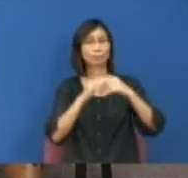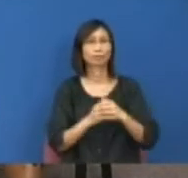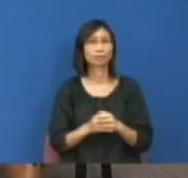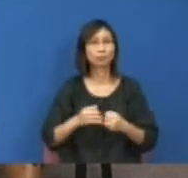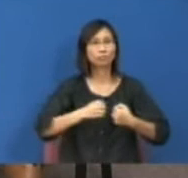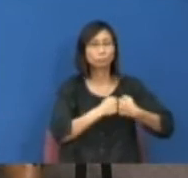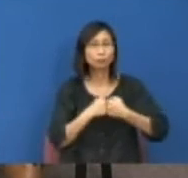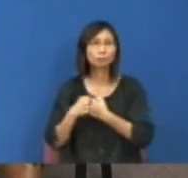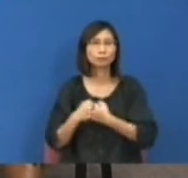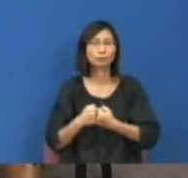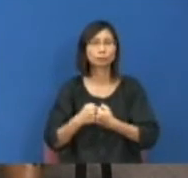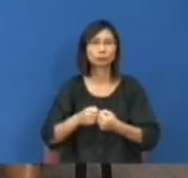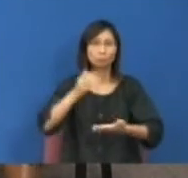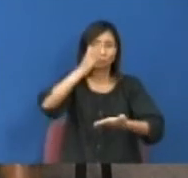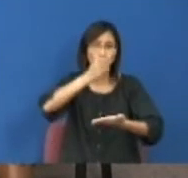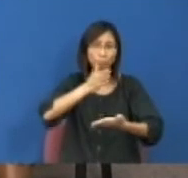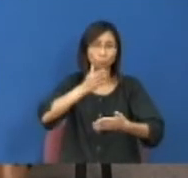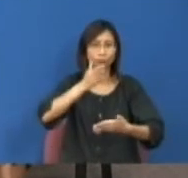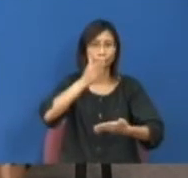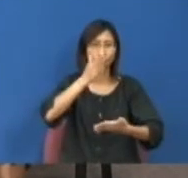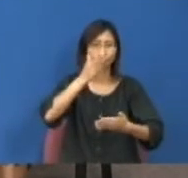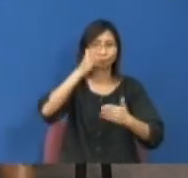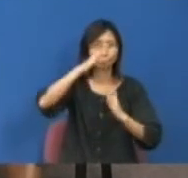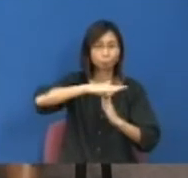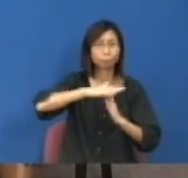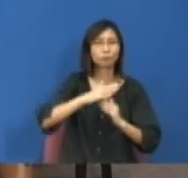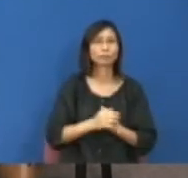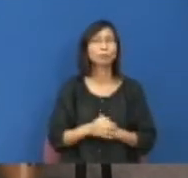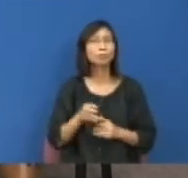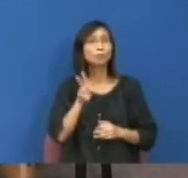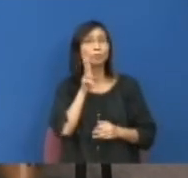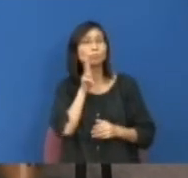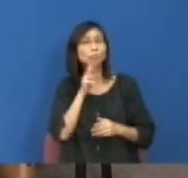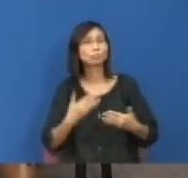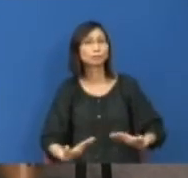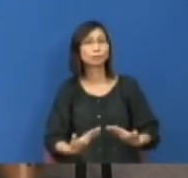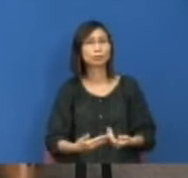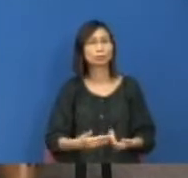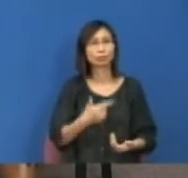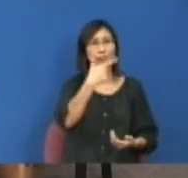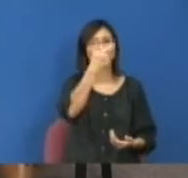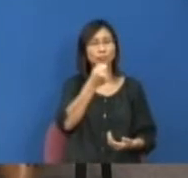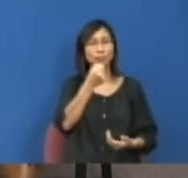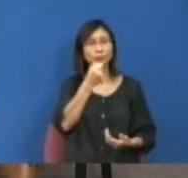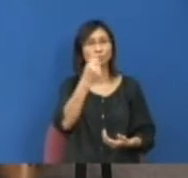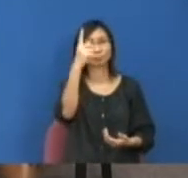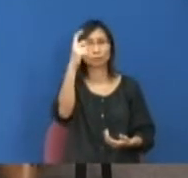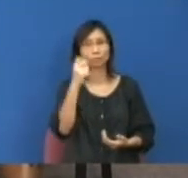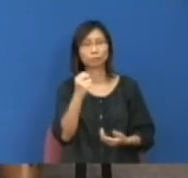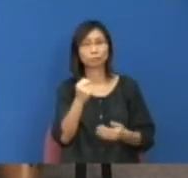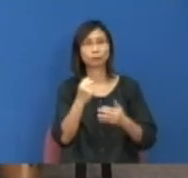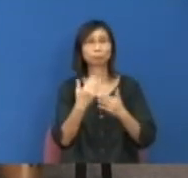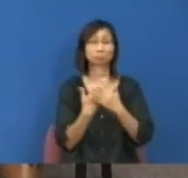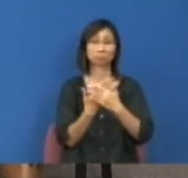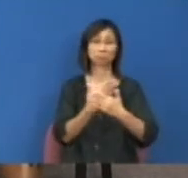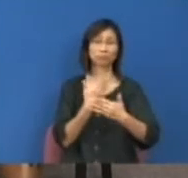本而家香港嘅80後、90後或者其他嘅社會抗爭，採取呢一個挑戰而家